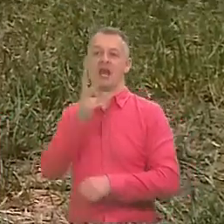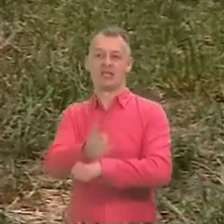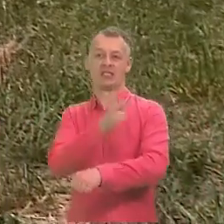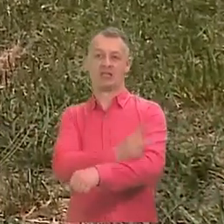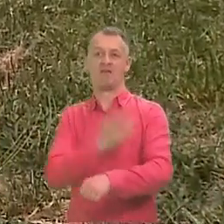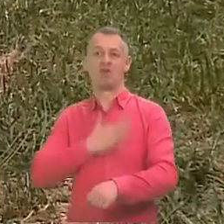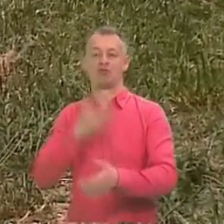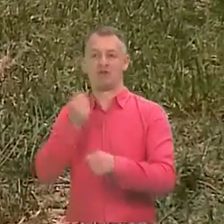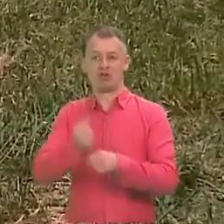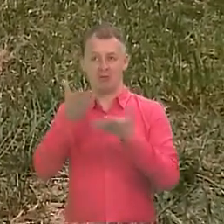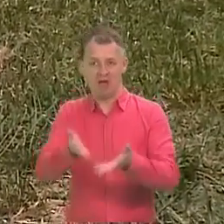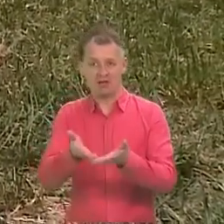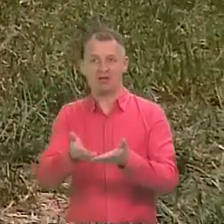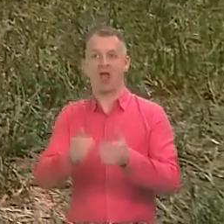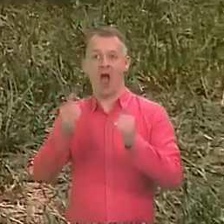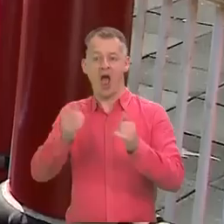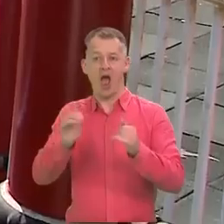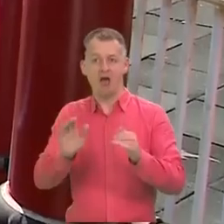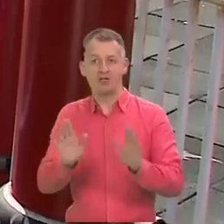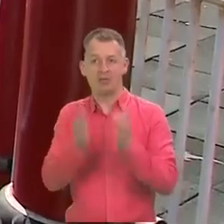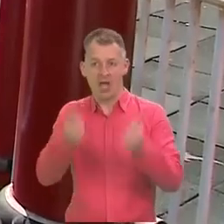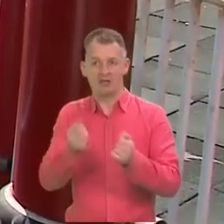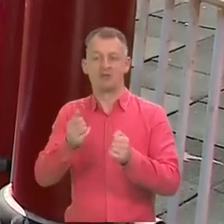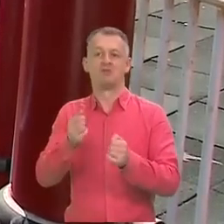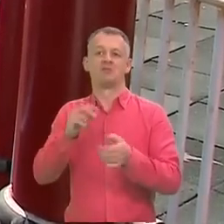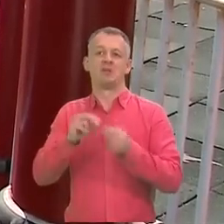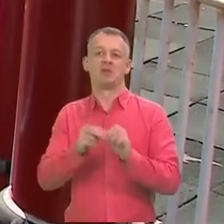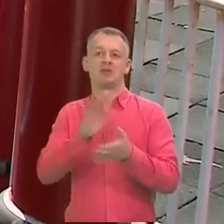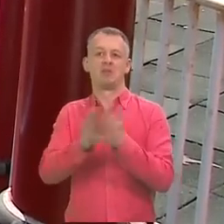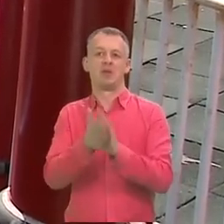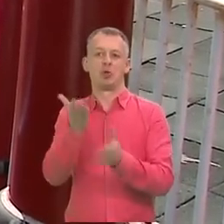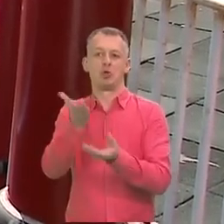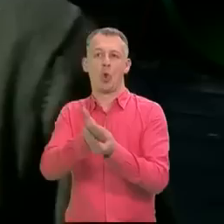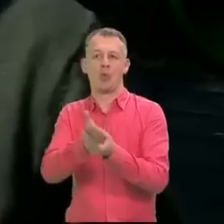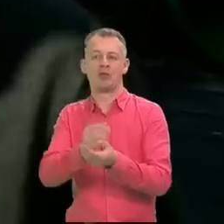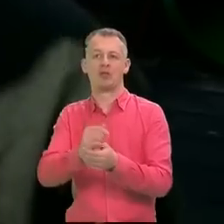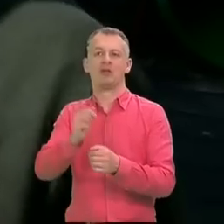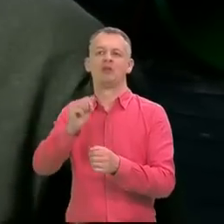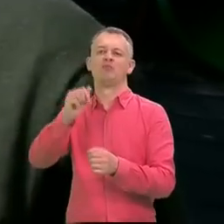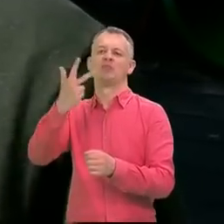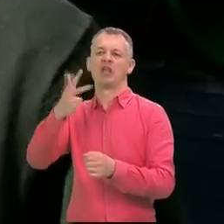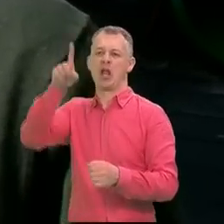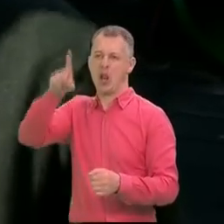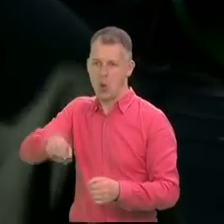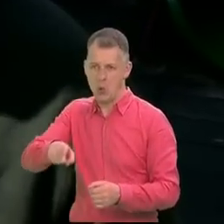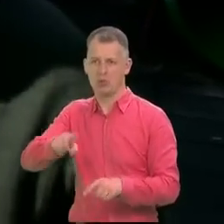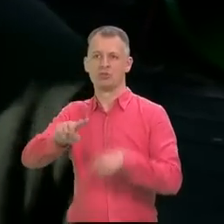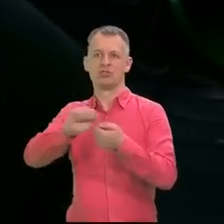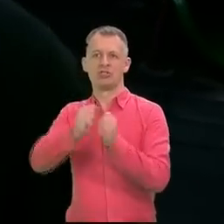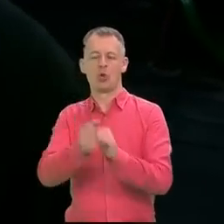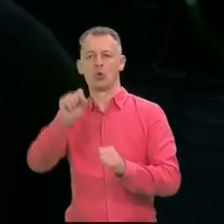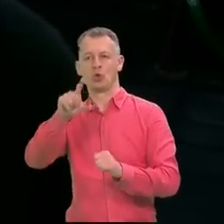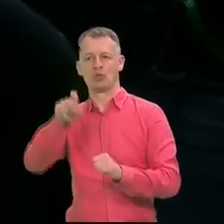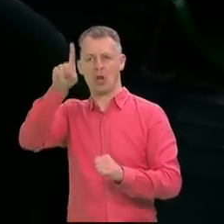să facem asta începând de azi, înseamnă că terminăm cu hârtiile peste 3 luni minim sau peste 12 luni sau